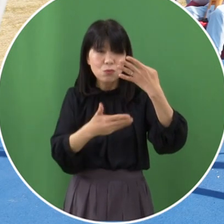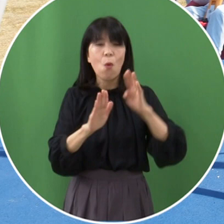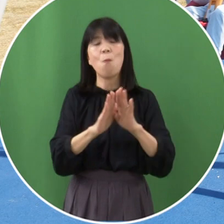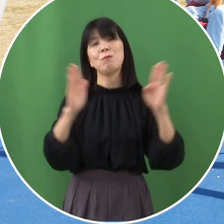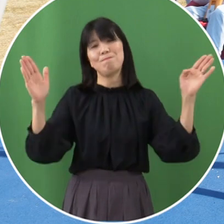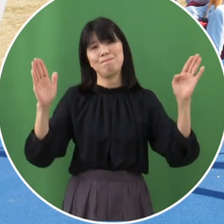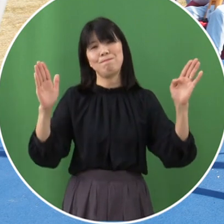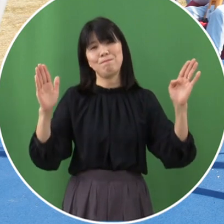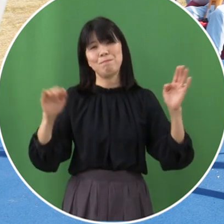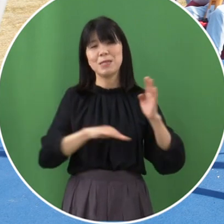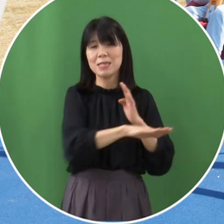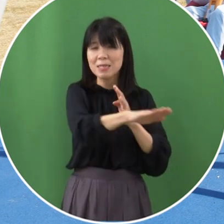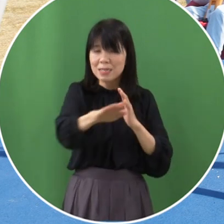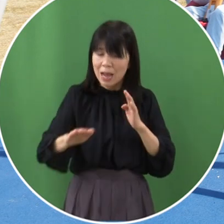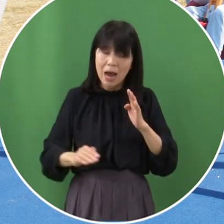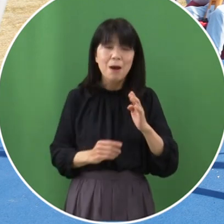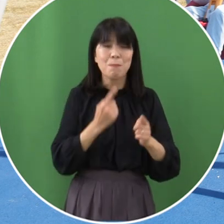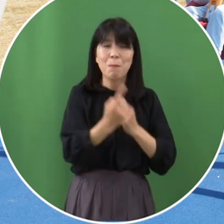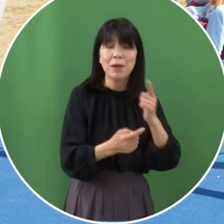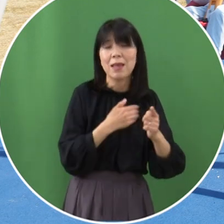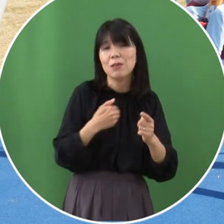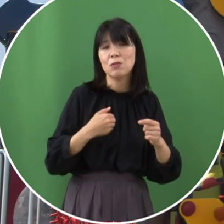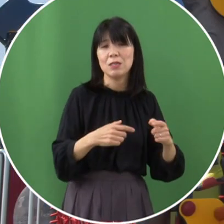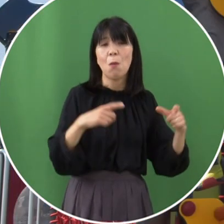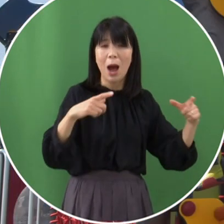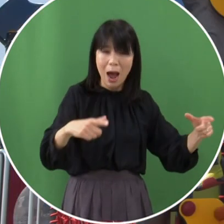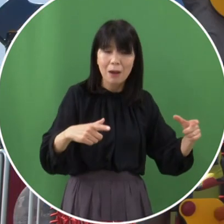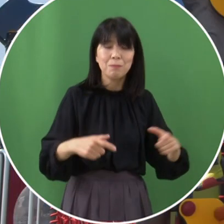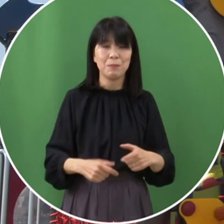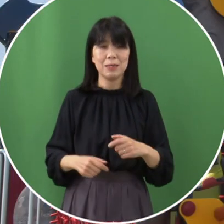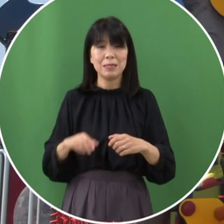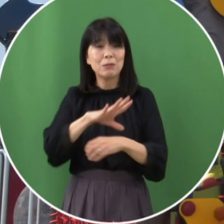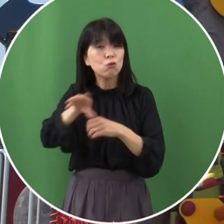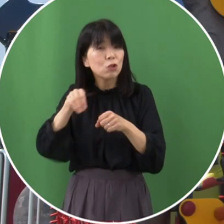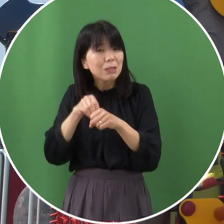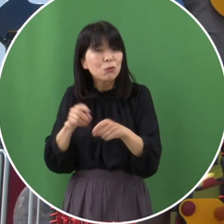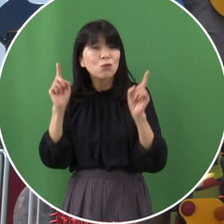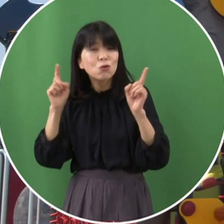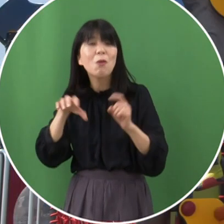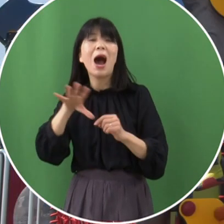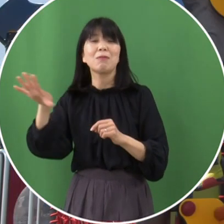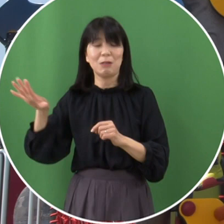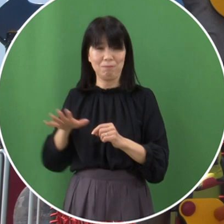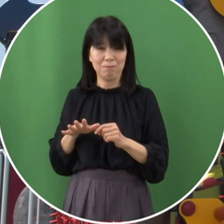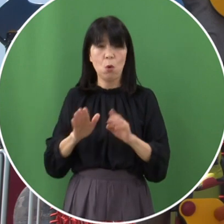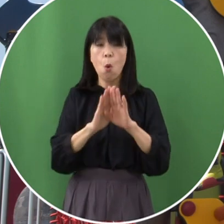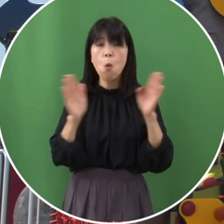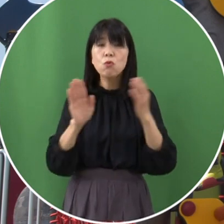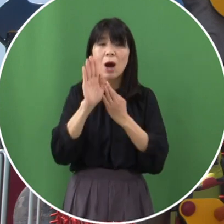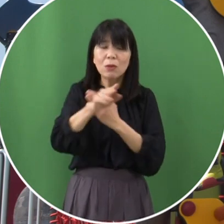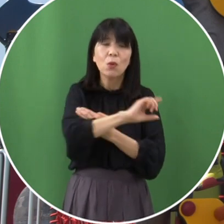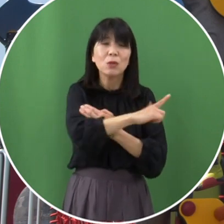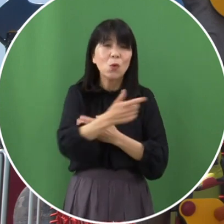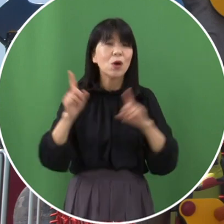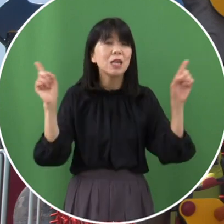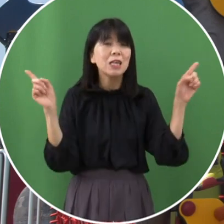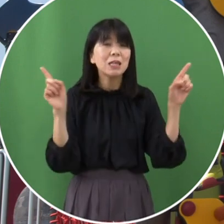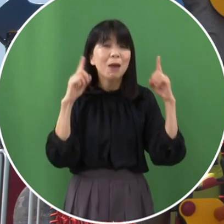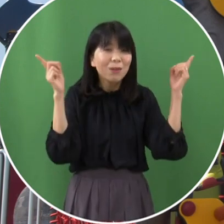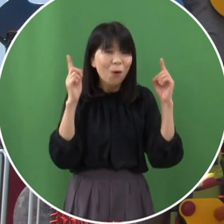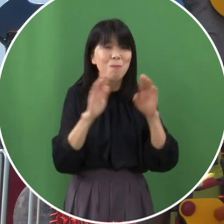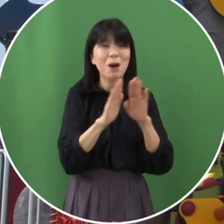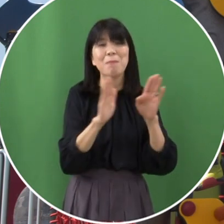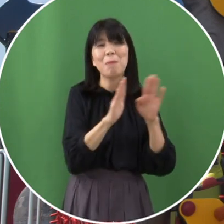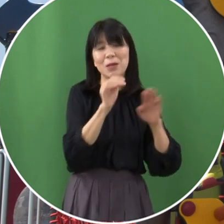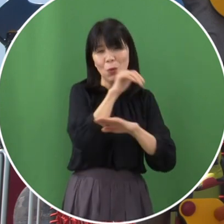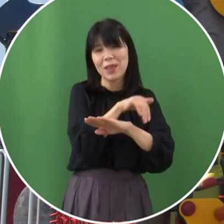インクルーシブ遊具も設置されています。オープン後は様々なイベントを実施予定ですので、ぜひご家族の皆さんで